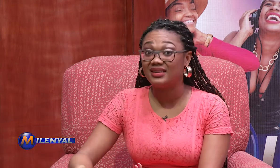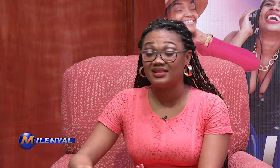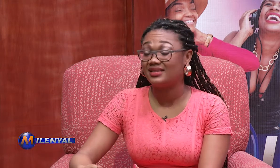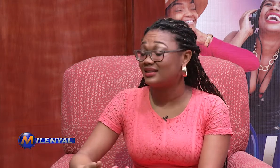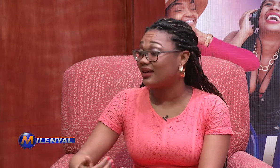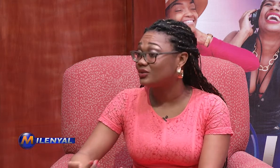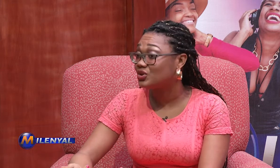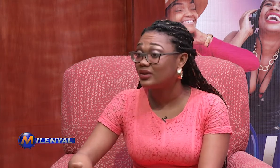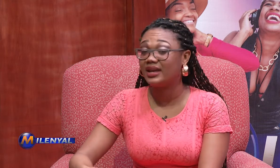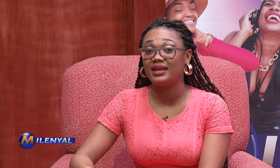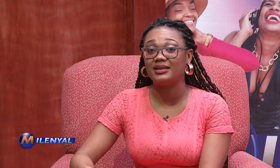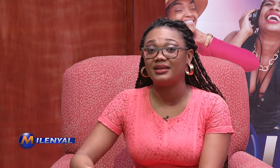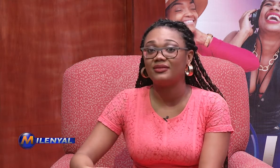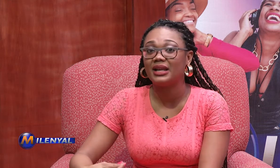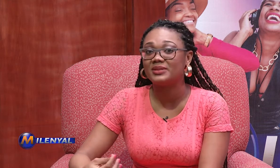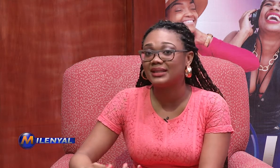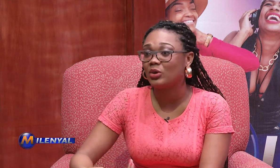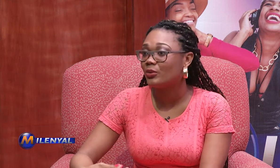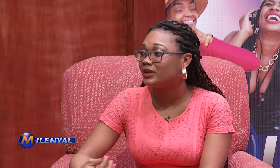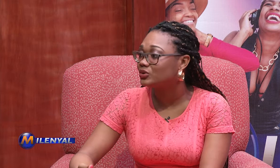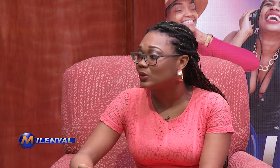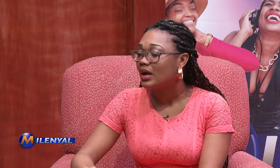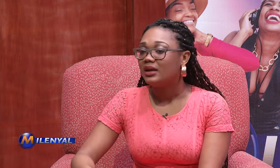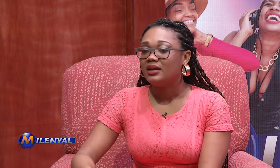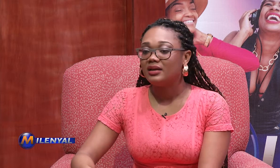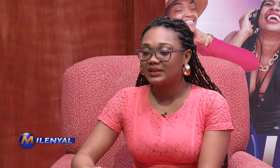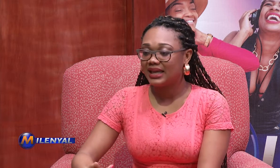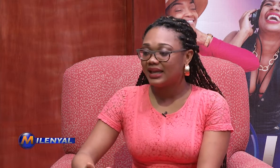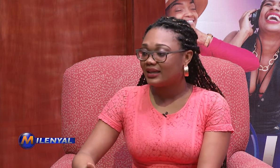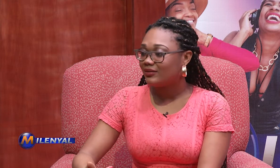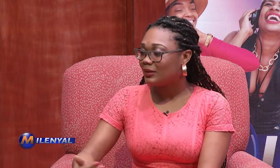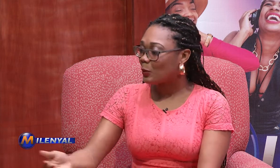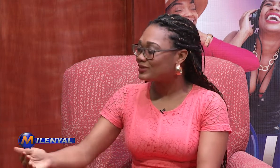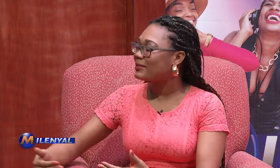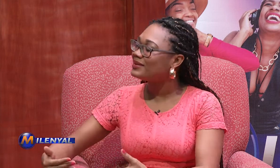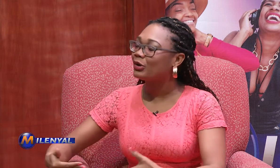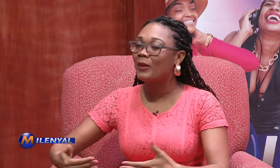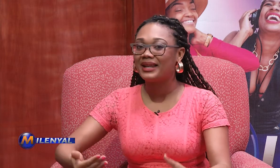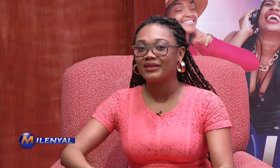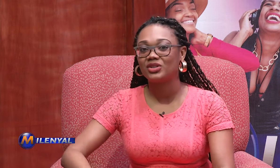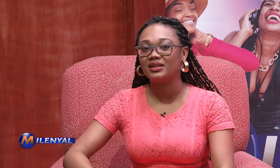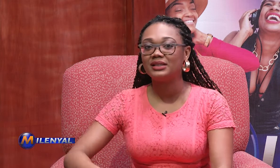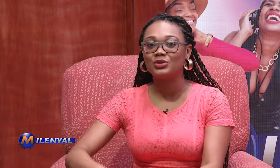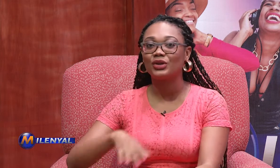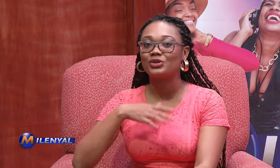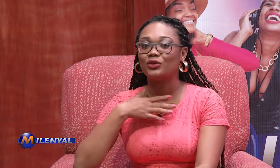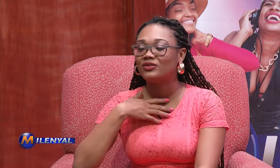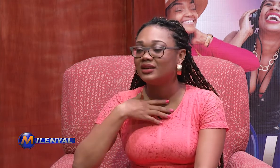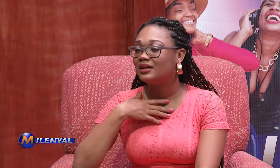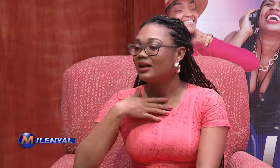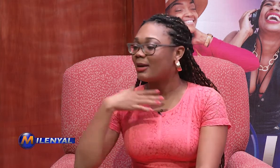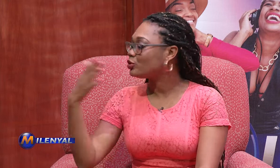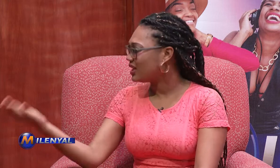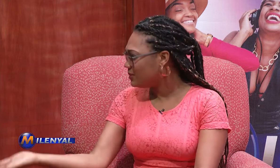chaud, où il y a des artistes qui sont talentueux, qui veulent aller présenter nous un peu partout. Gagné qui veut. Ça me remet, c'est que l'on parle avec jeune homme, il dit que je veux